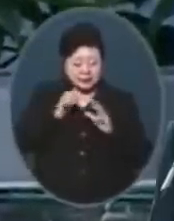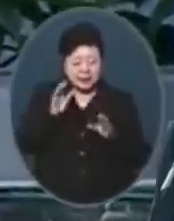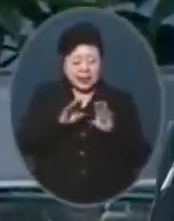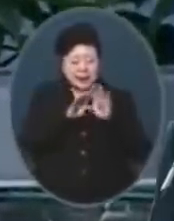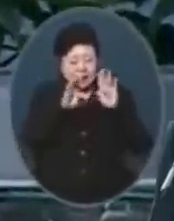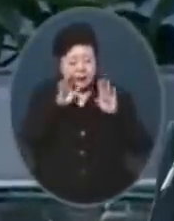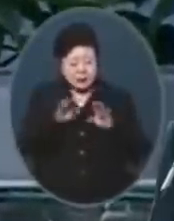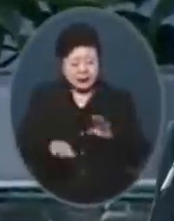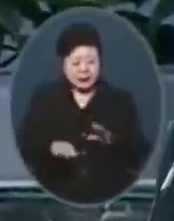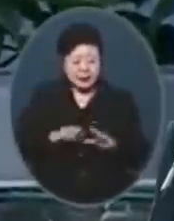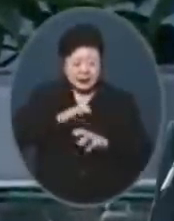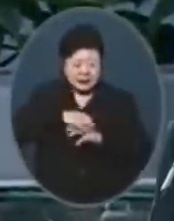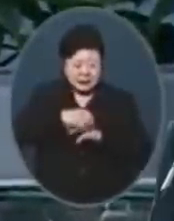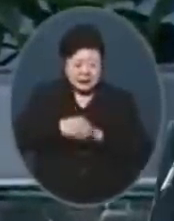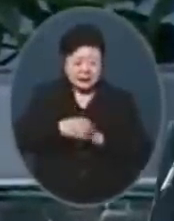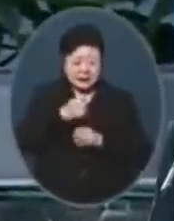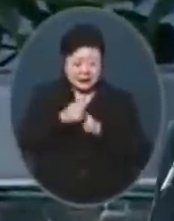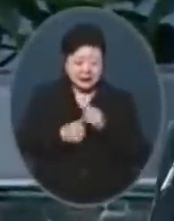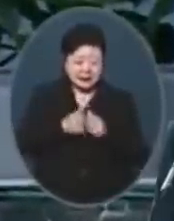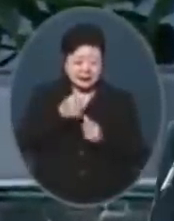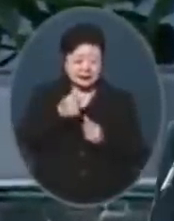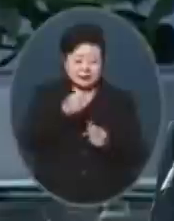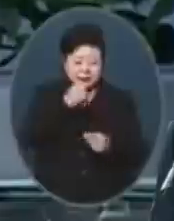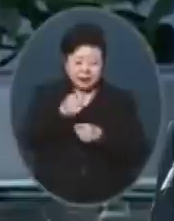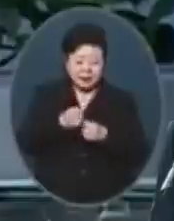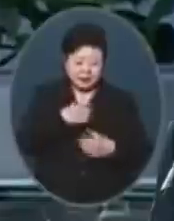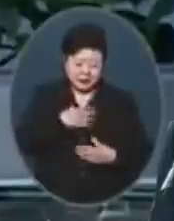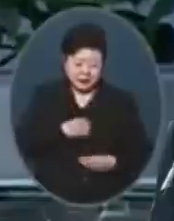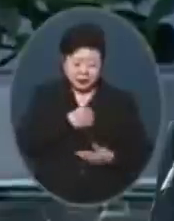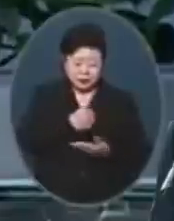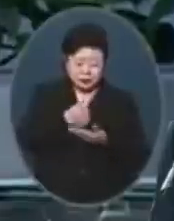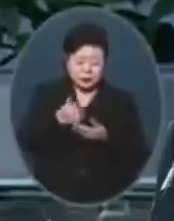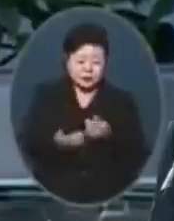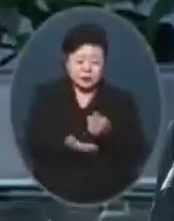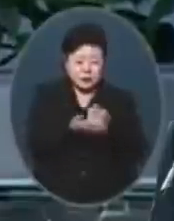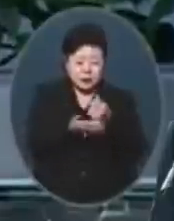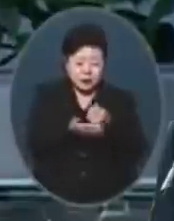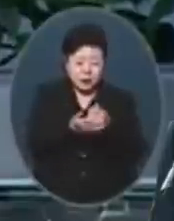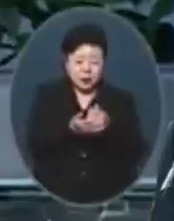자유로운 세계에서 마음 편하게 주님을 섬기고